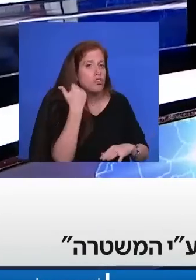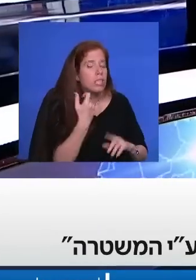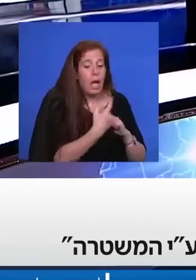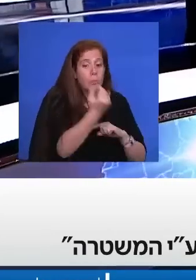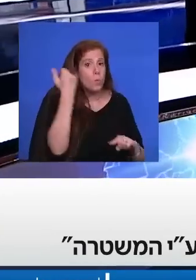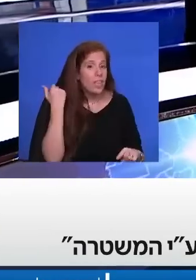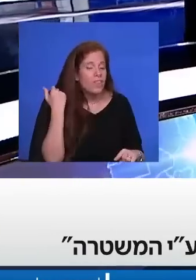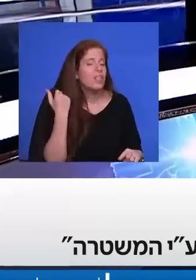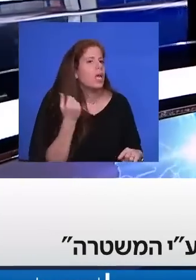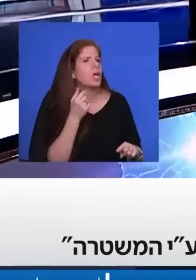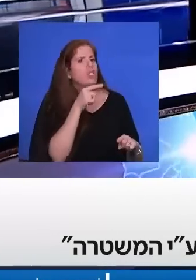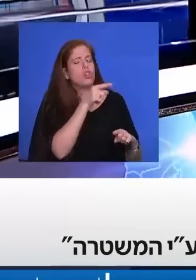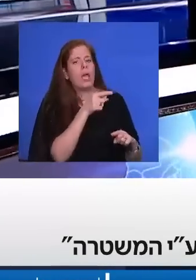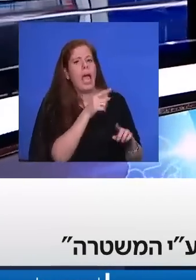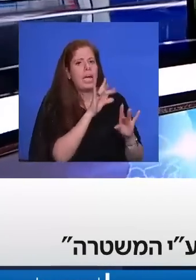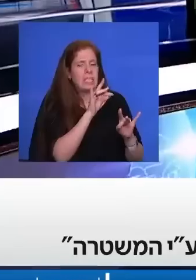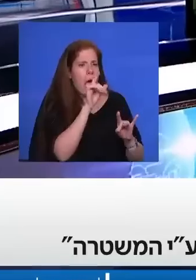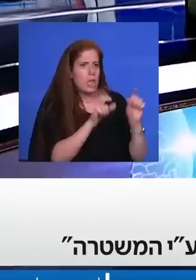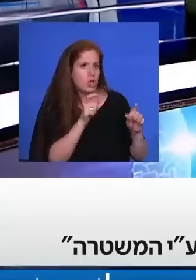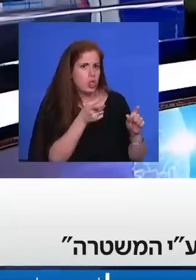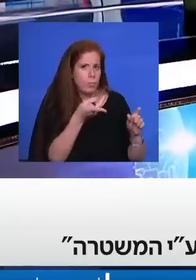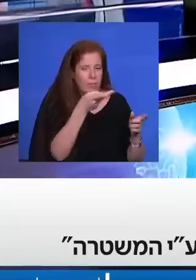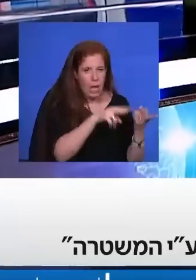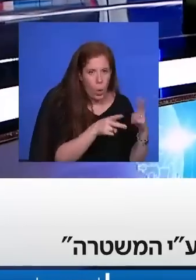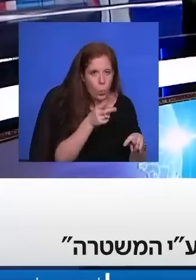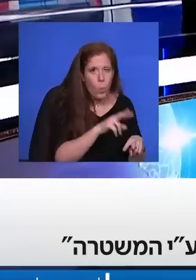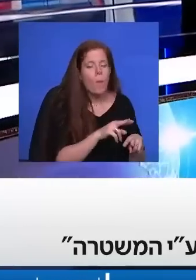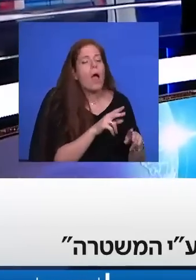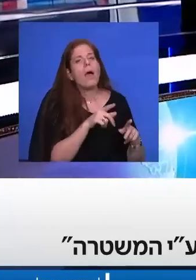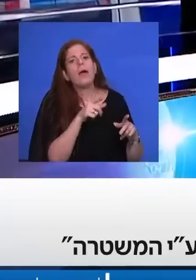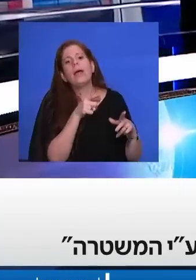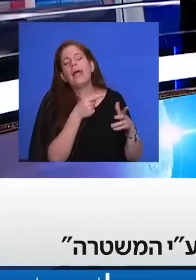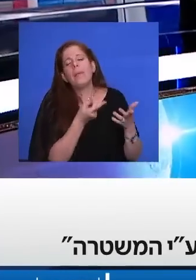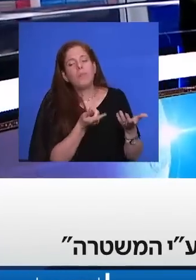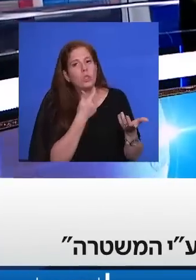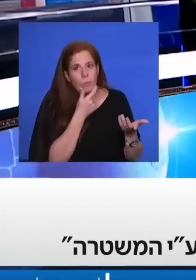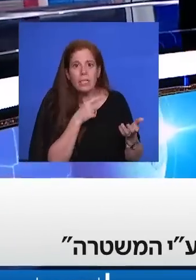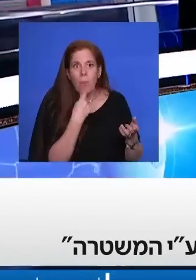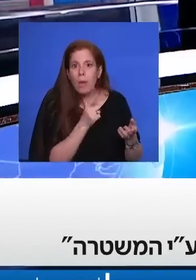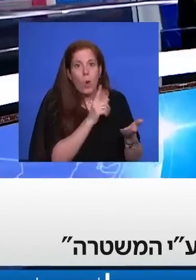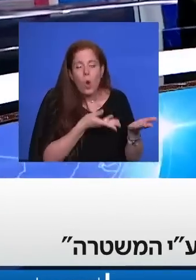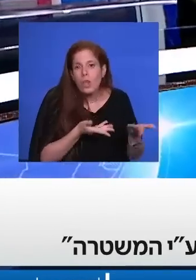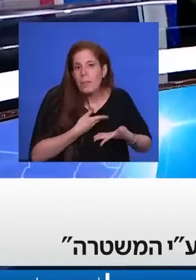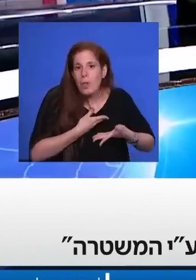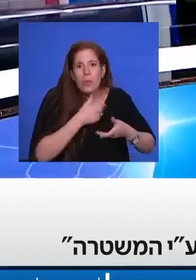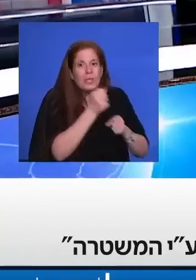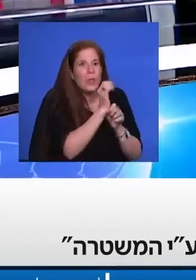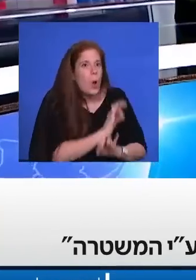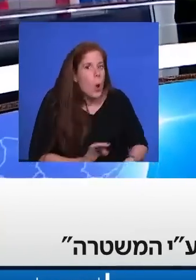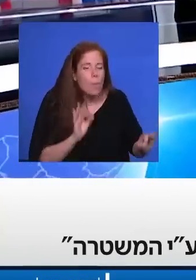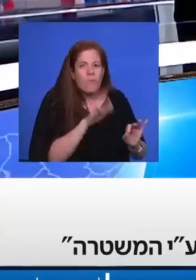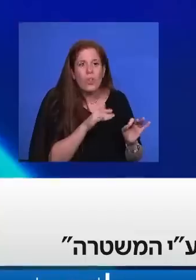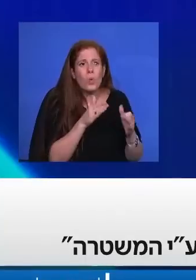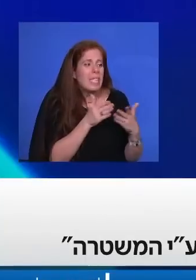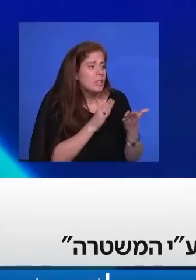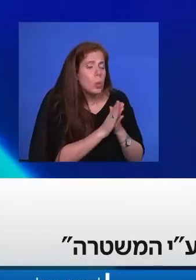לפני כן, שהרגו ב10 אנשים בבניין שהיה מסוגר בסגרים של הקורונה. כלומר, הם אומרים, לא נותנים לנו לעשות כלום, לא נותנים לנו אפילו לזוז.